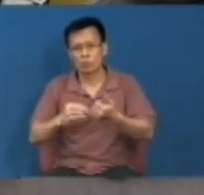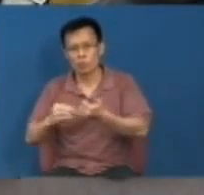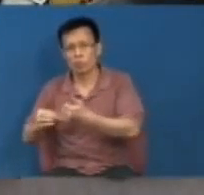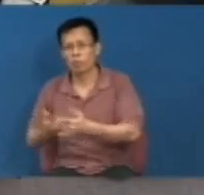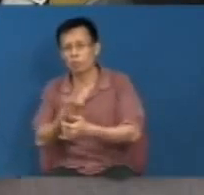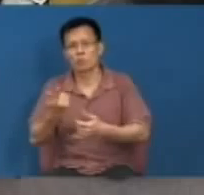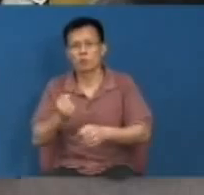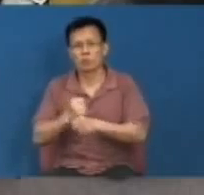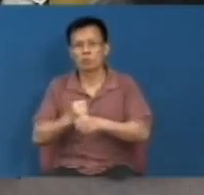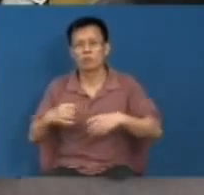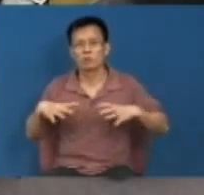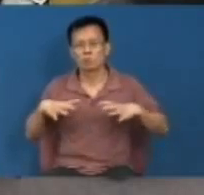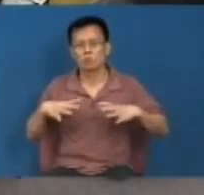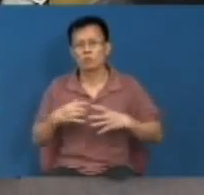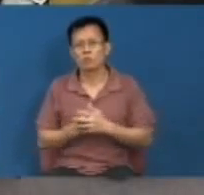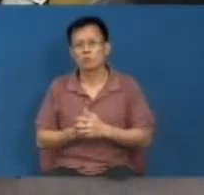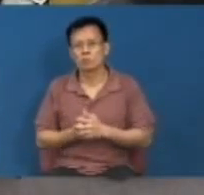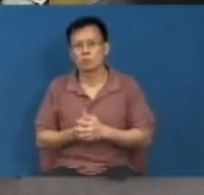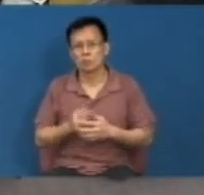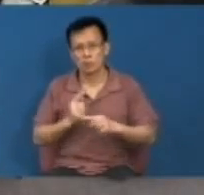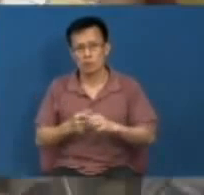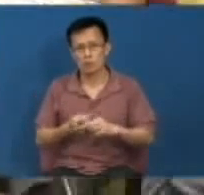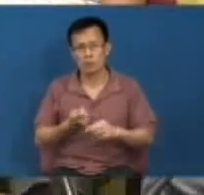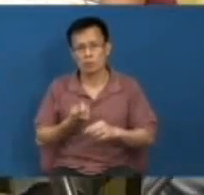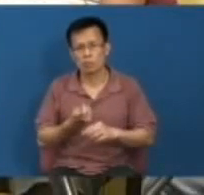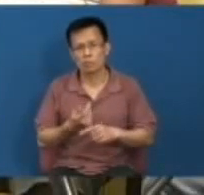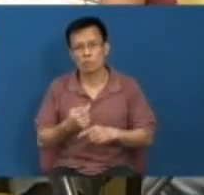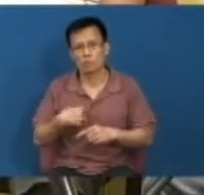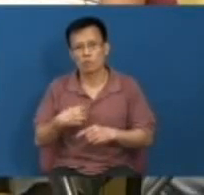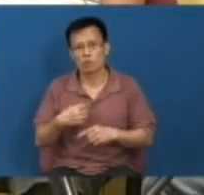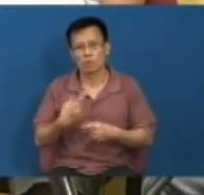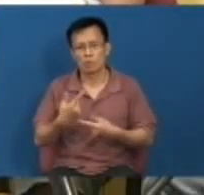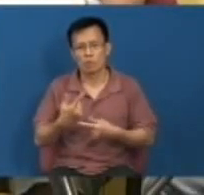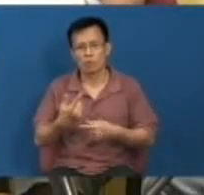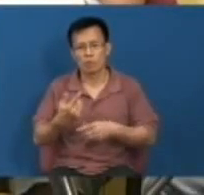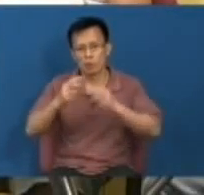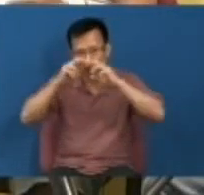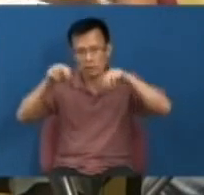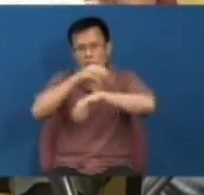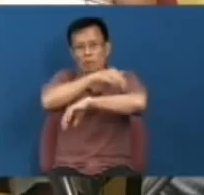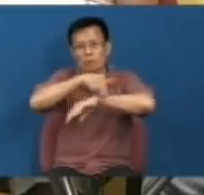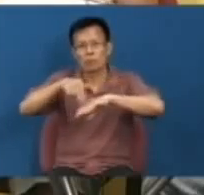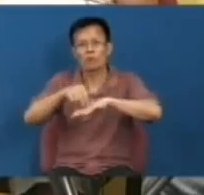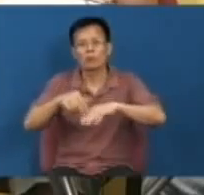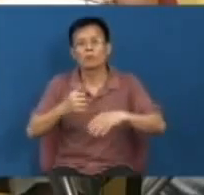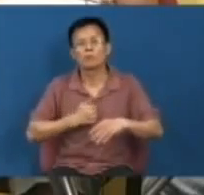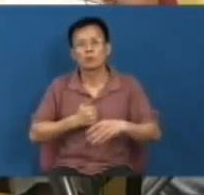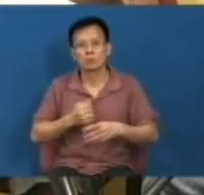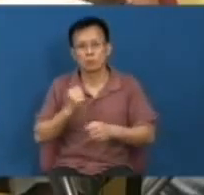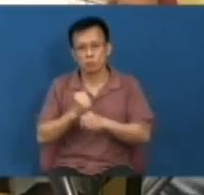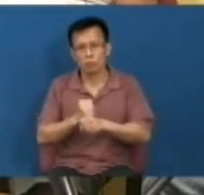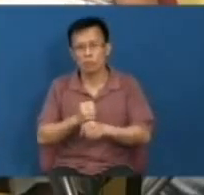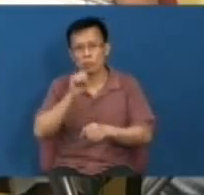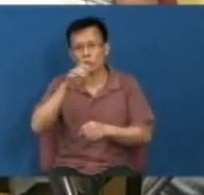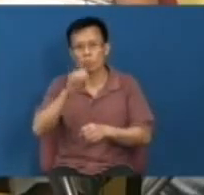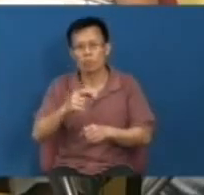攤條啲啫嘛。 其實我哋咧最近咧，我哋都用咗我哋嘅測量師咧，做咗一份報告，我哋咧就準